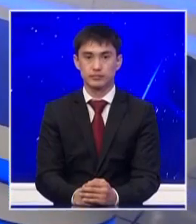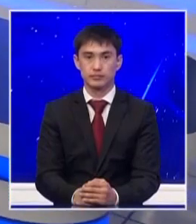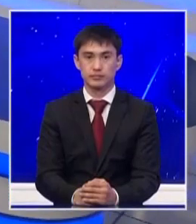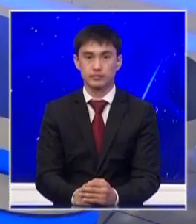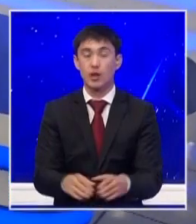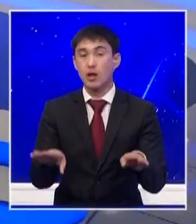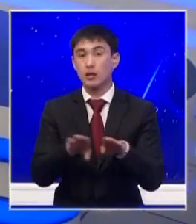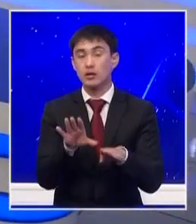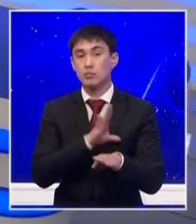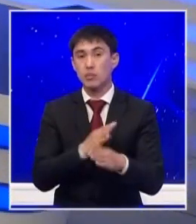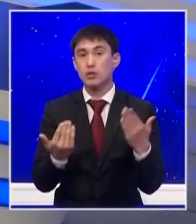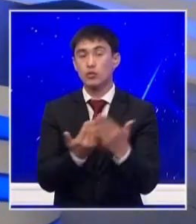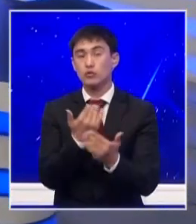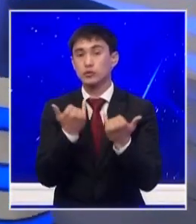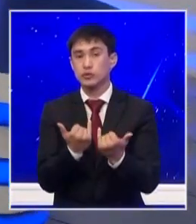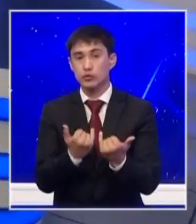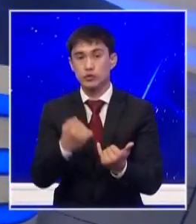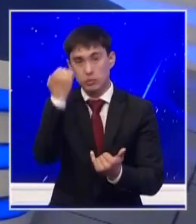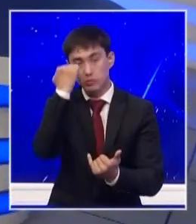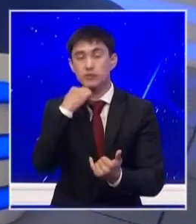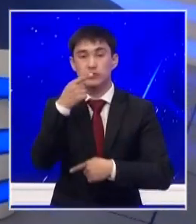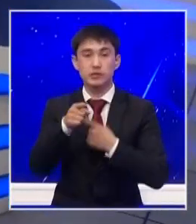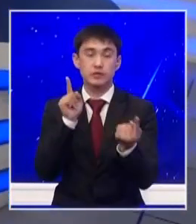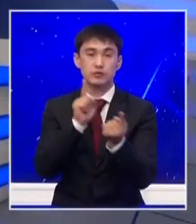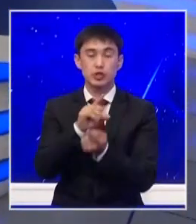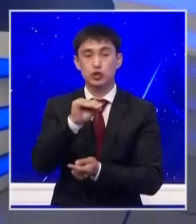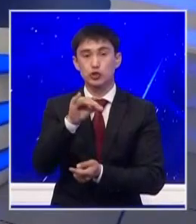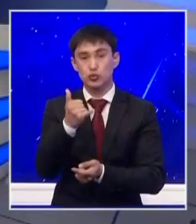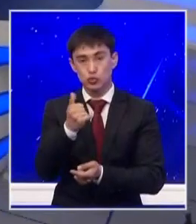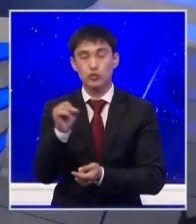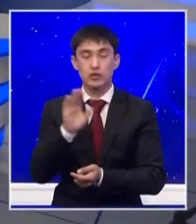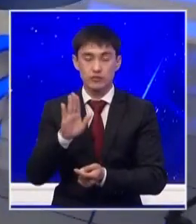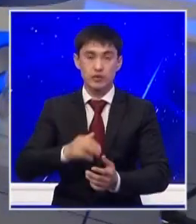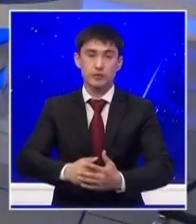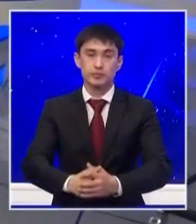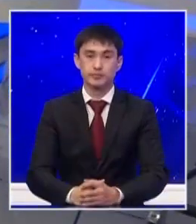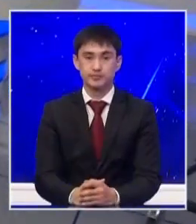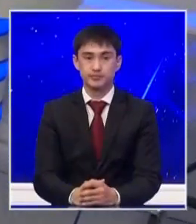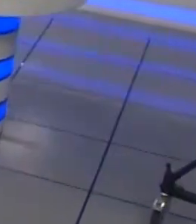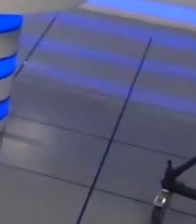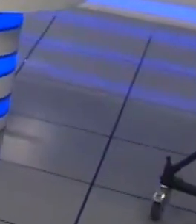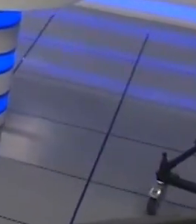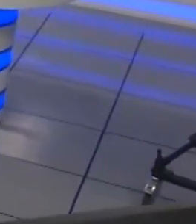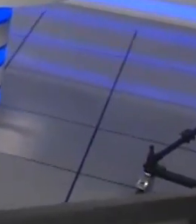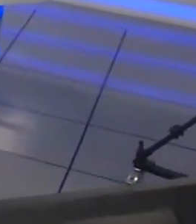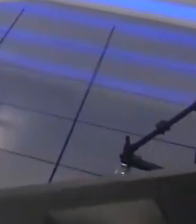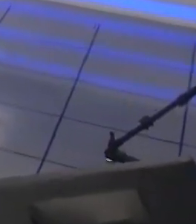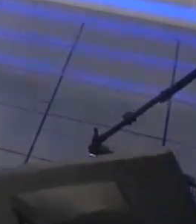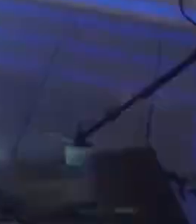таким был День сегодняшний глазами наших корреспондентов до следующих встреч в эфире телеканала Жетысу до свидания